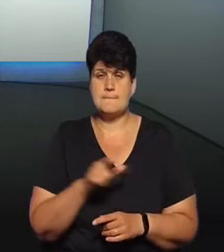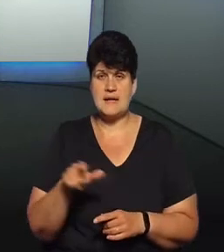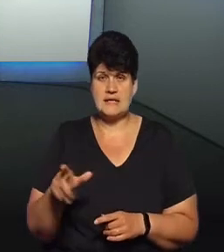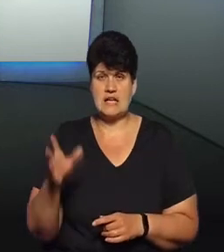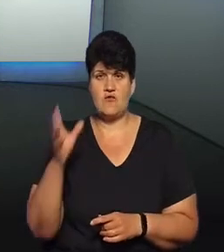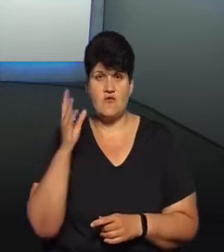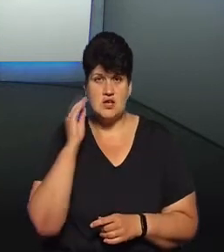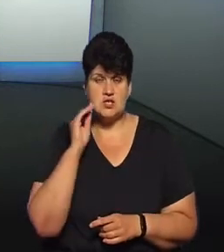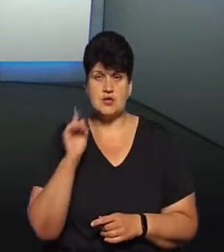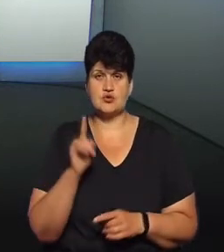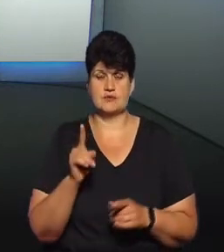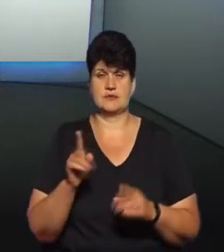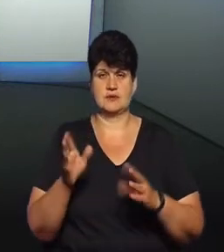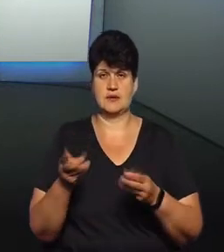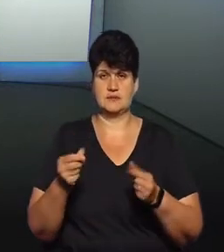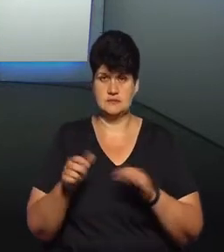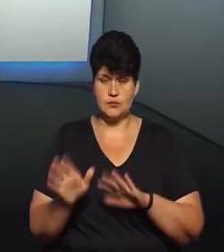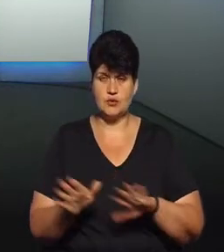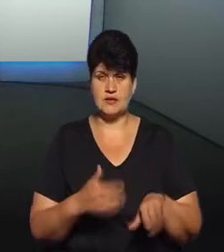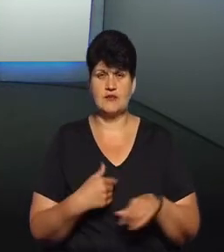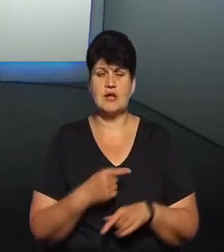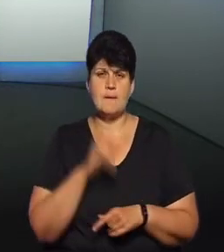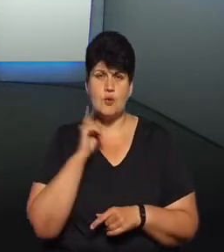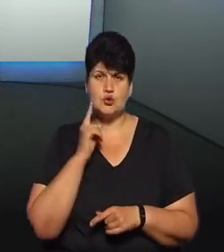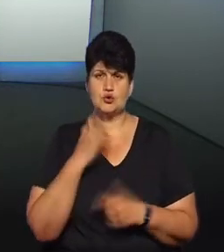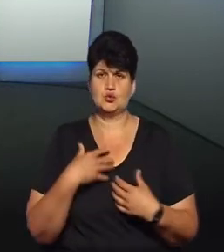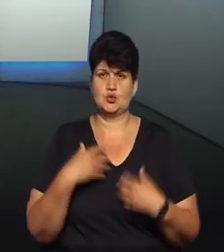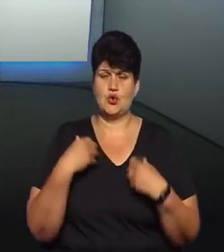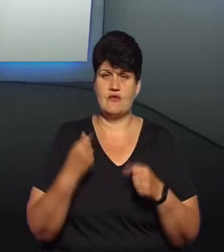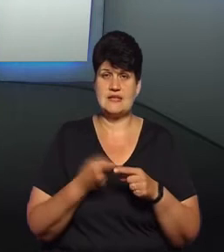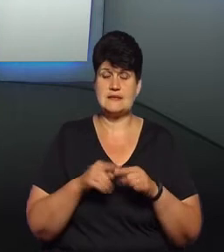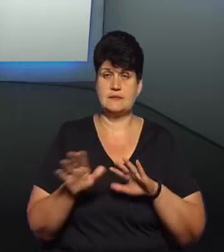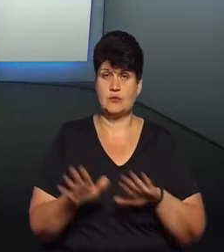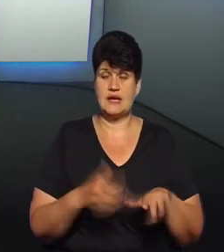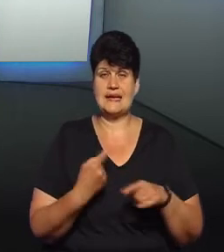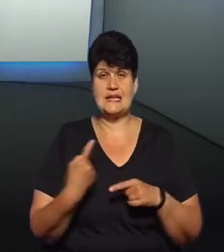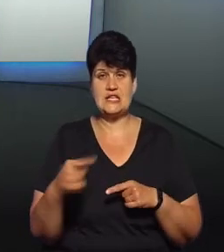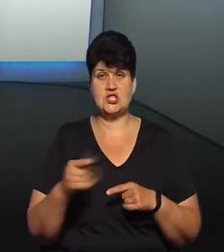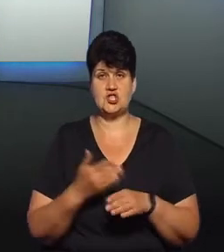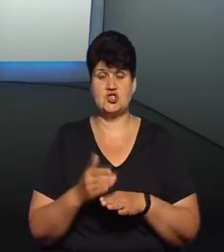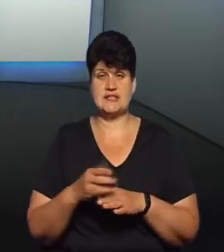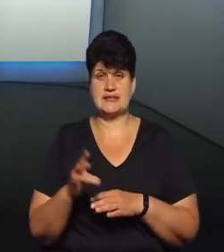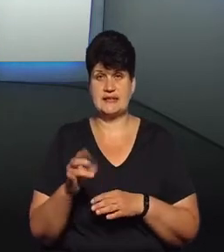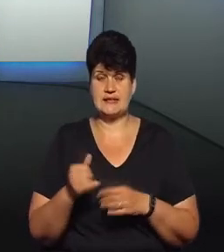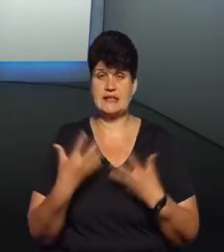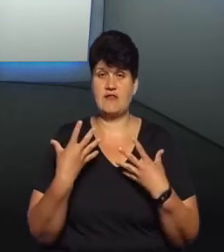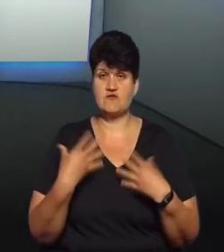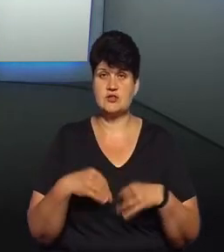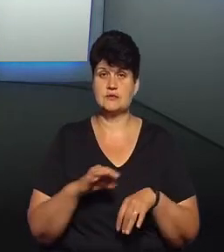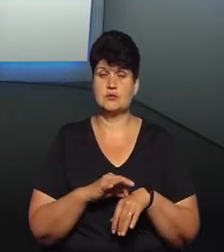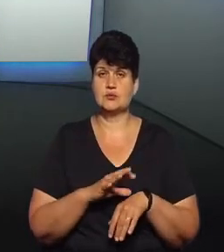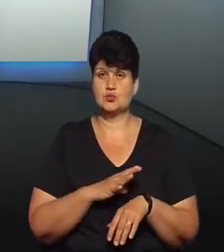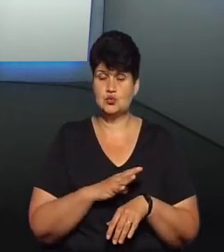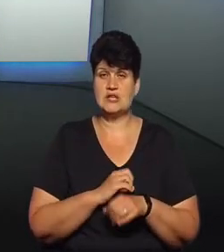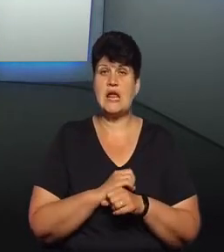не захворіють, вони молоді, здорові, і це пронесе. Інша частина медиків, вони вже перехворіли на ковід. Хто мав підтвердження,